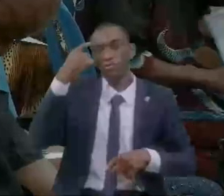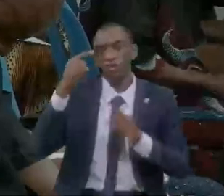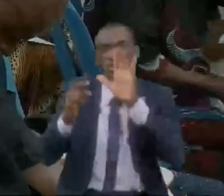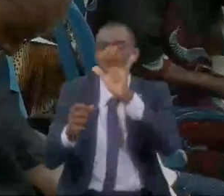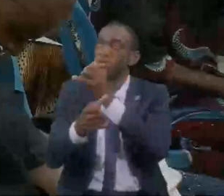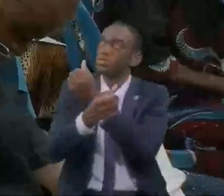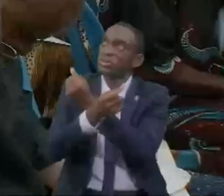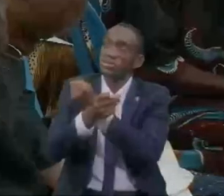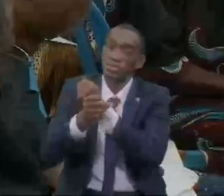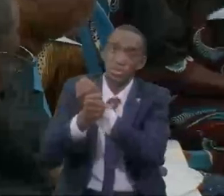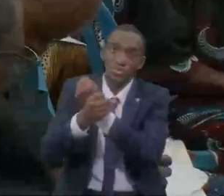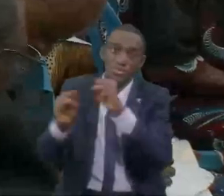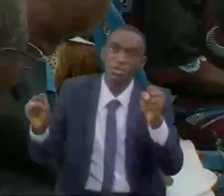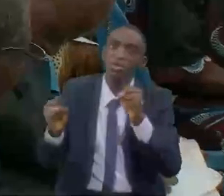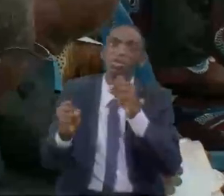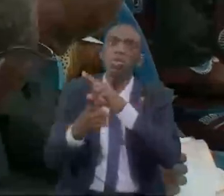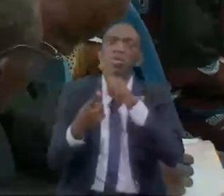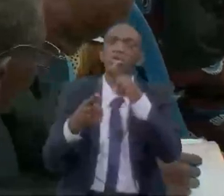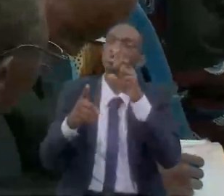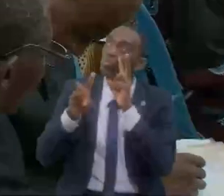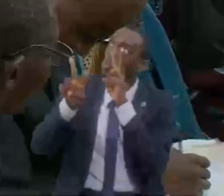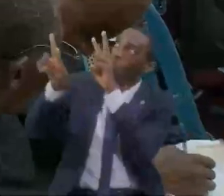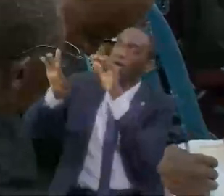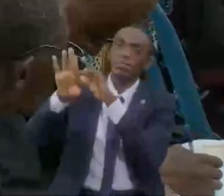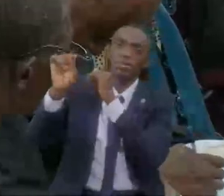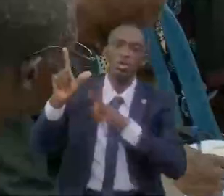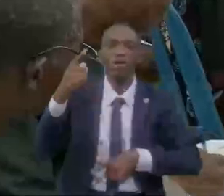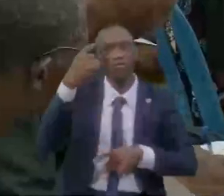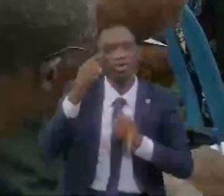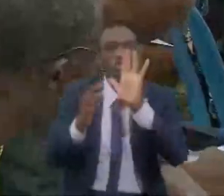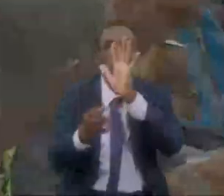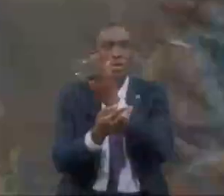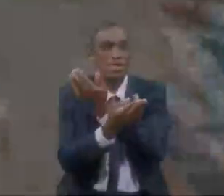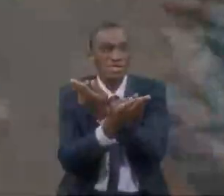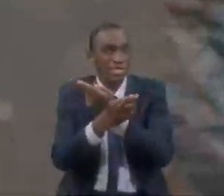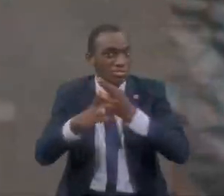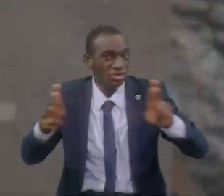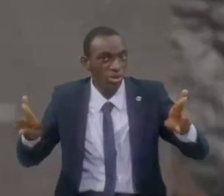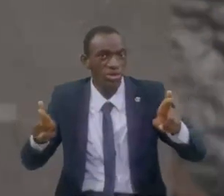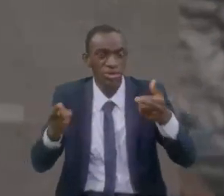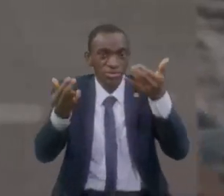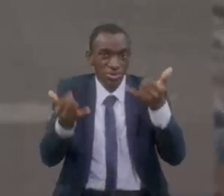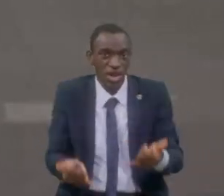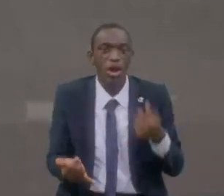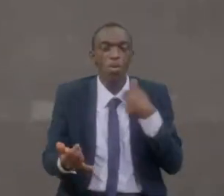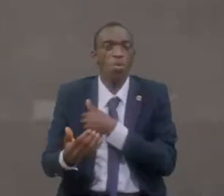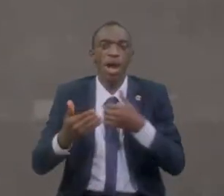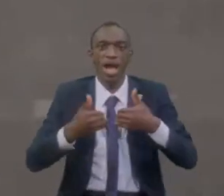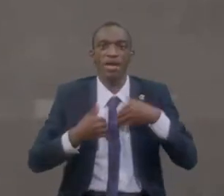le Seigneur pour ta rédemption. Et maintenant, nous avons cette